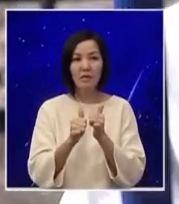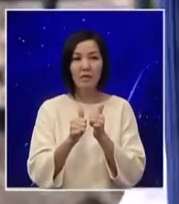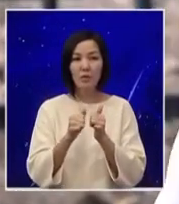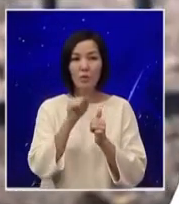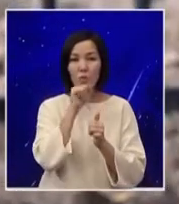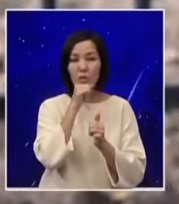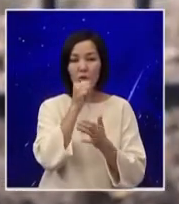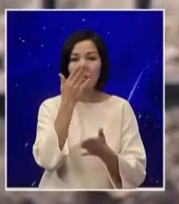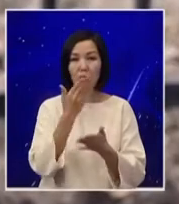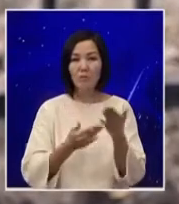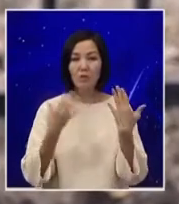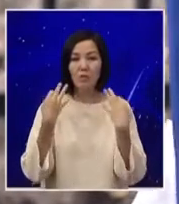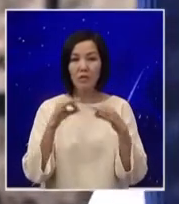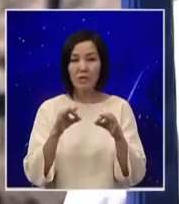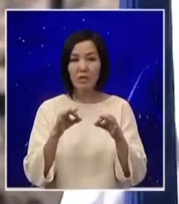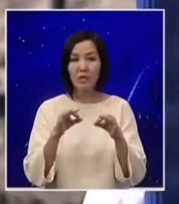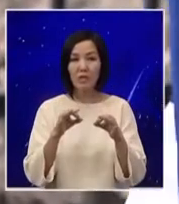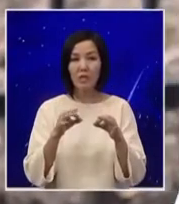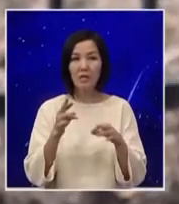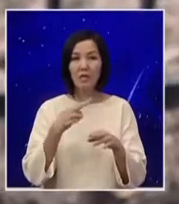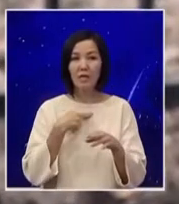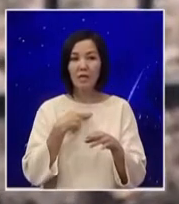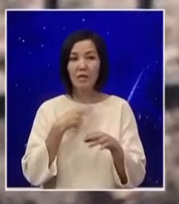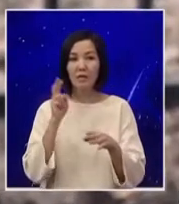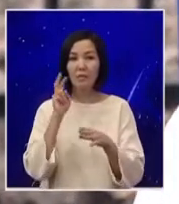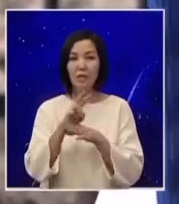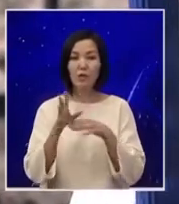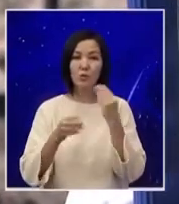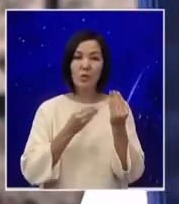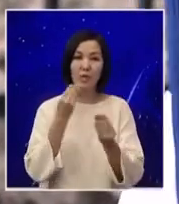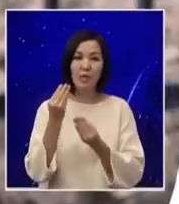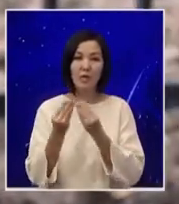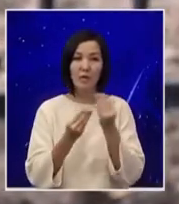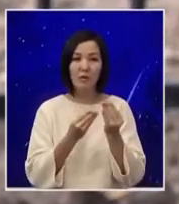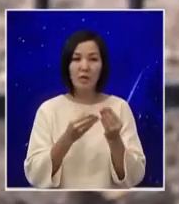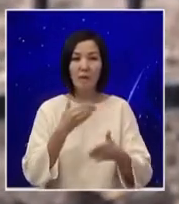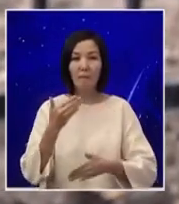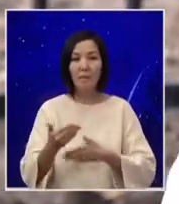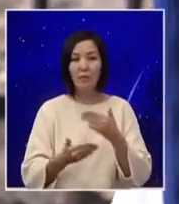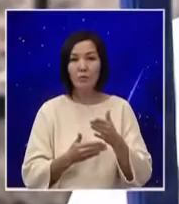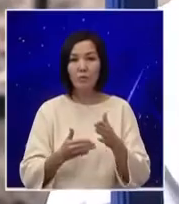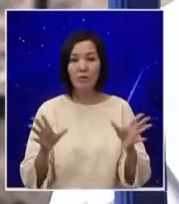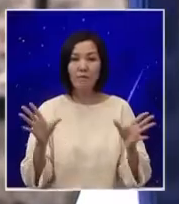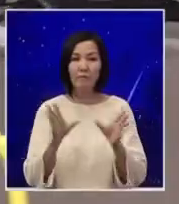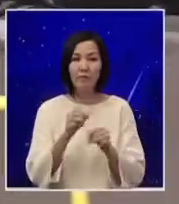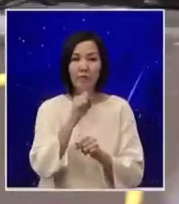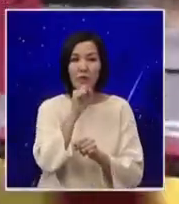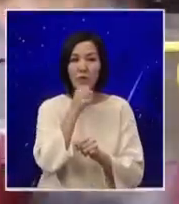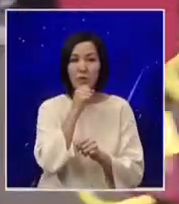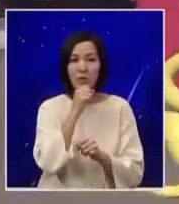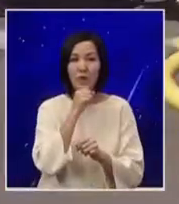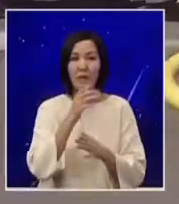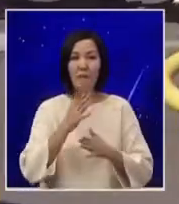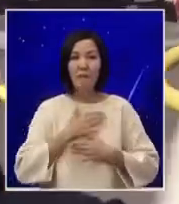спрашивал не разрешает я сюда прихожу иногда при школа иногда вместе с девушкой ты очень